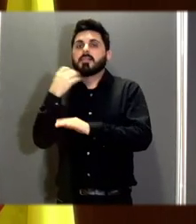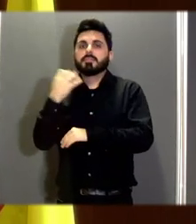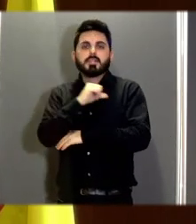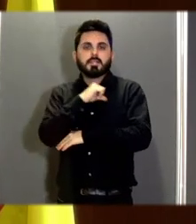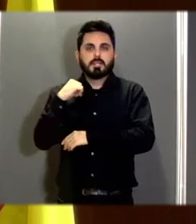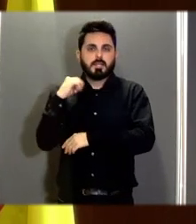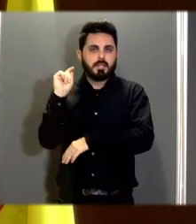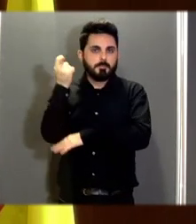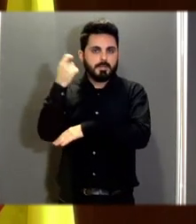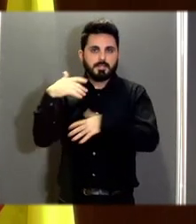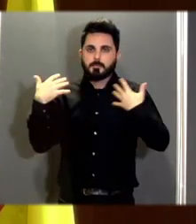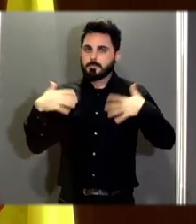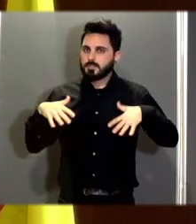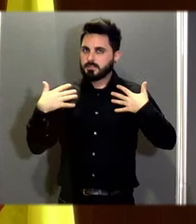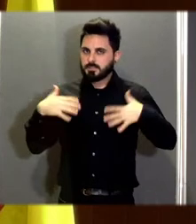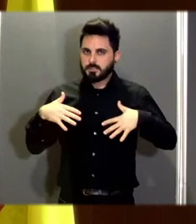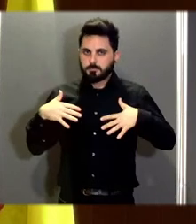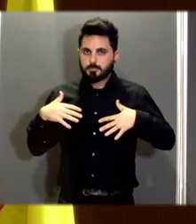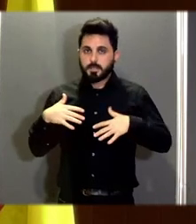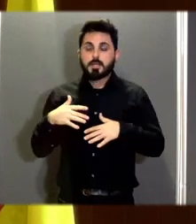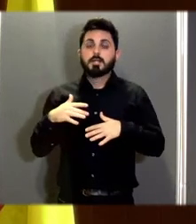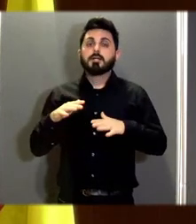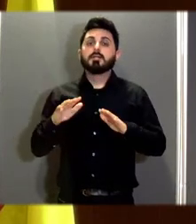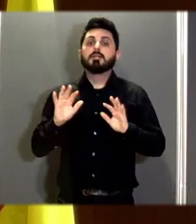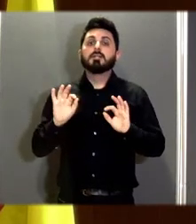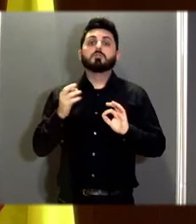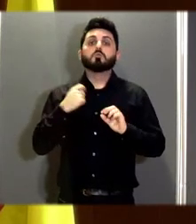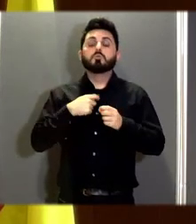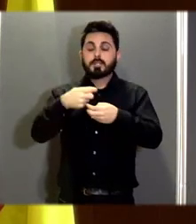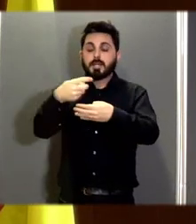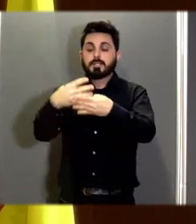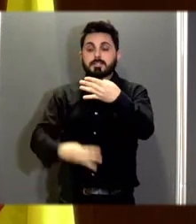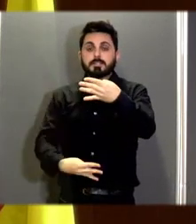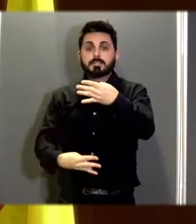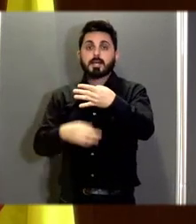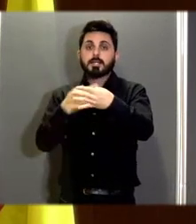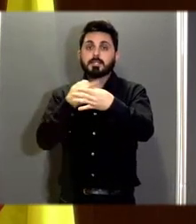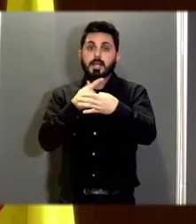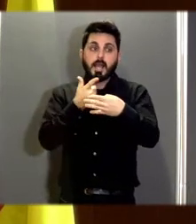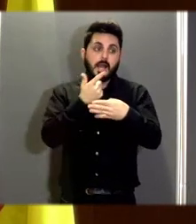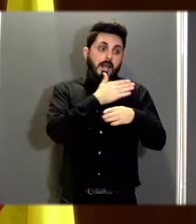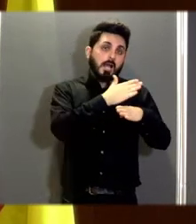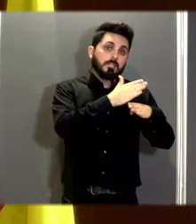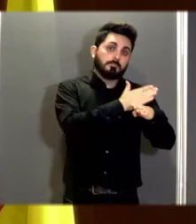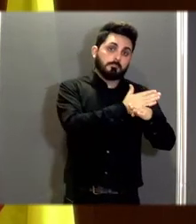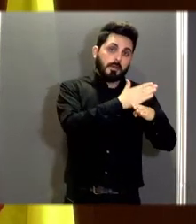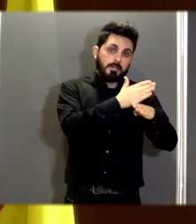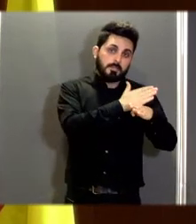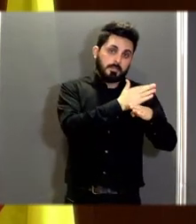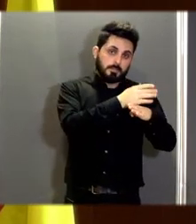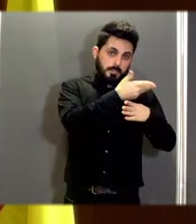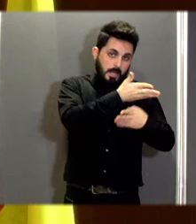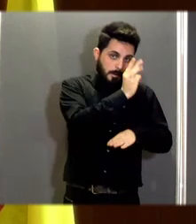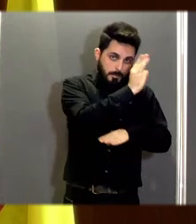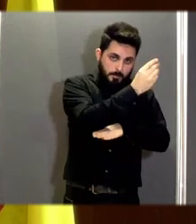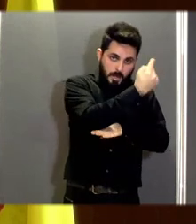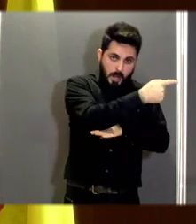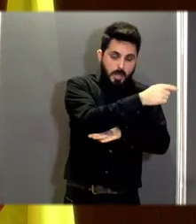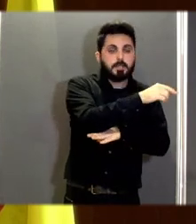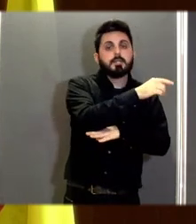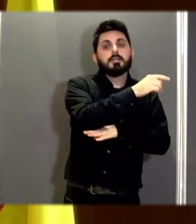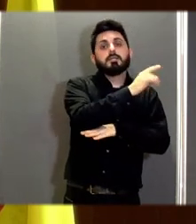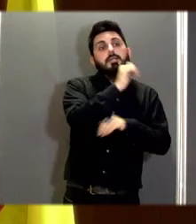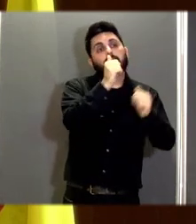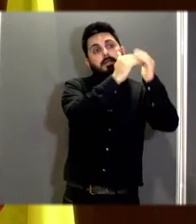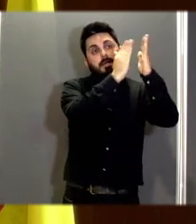cívica, i hauria de ser, en tot cas, una llista amb el suport dels partits actualment presents al Parlament i de les entitats